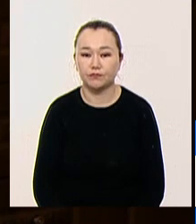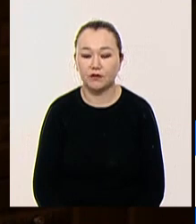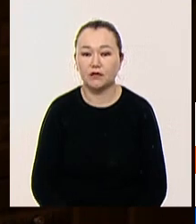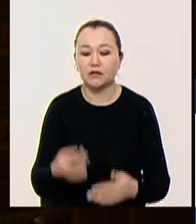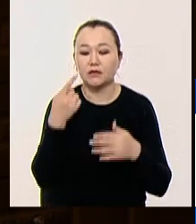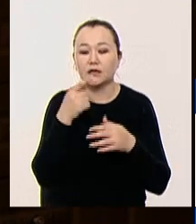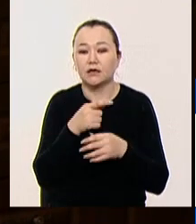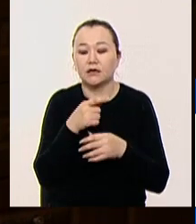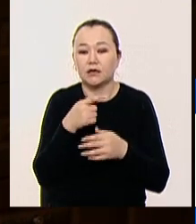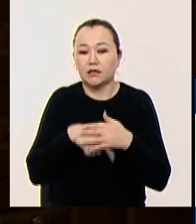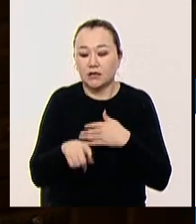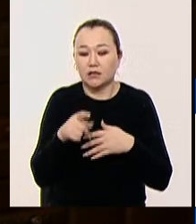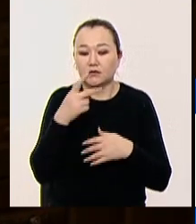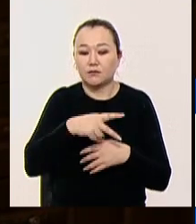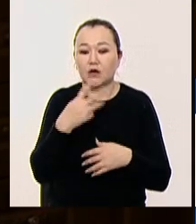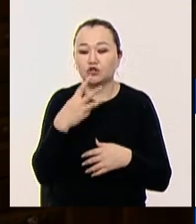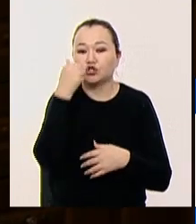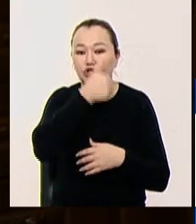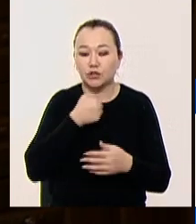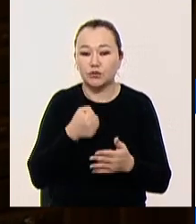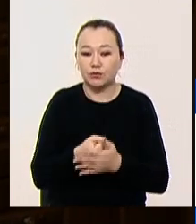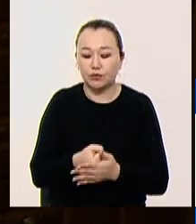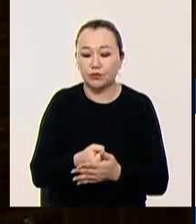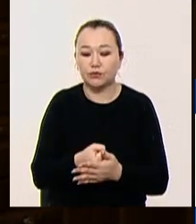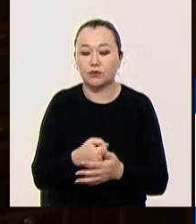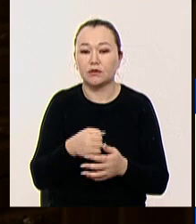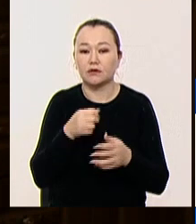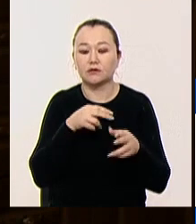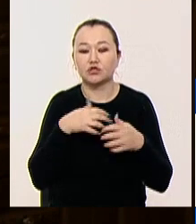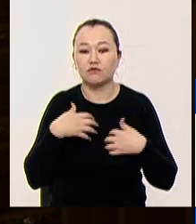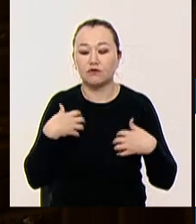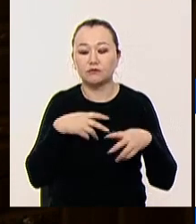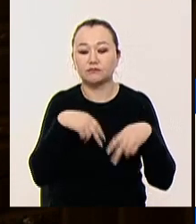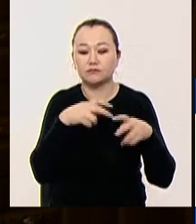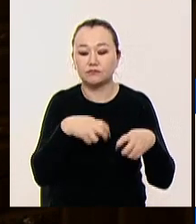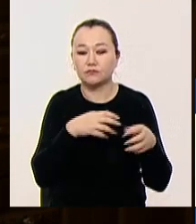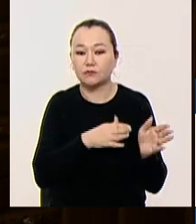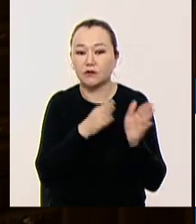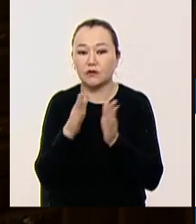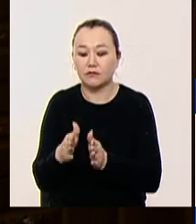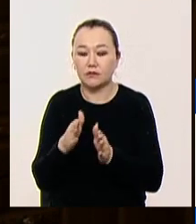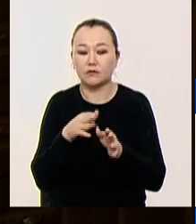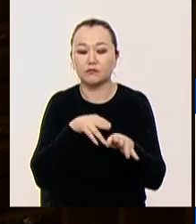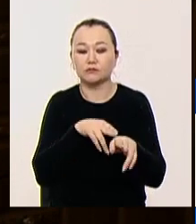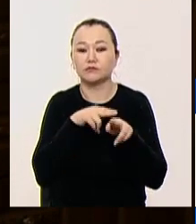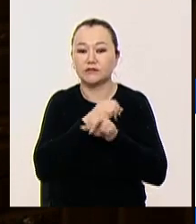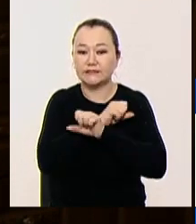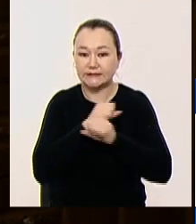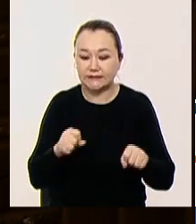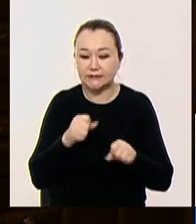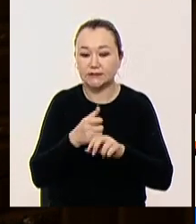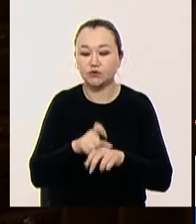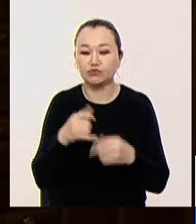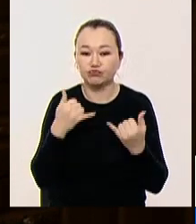Негізгі бізде 23 жылға дейін киікті атуға мораторий бар. Оны қазір енді бүгін таңда